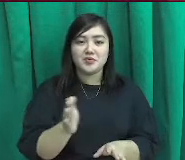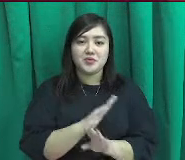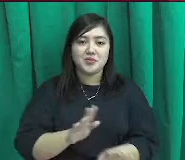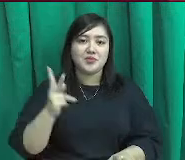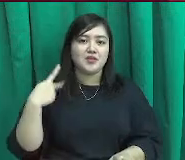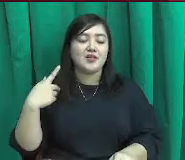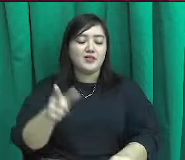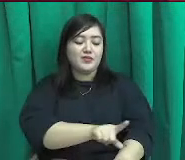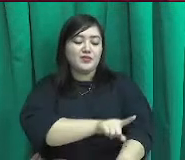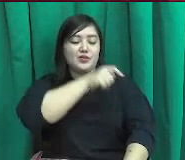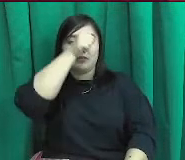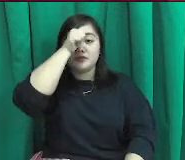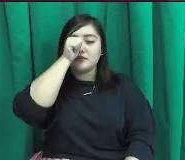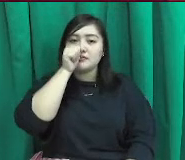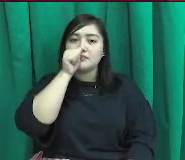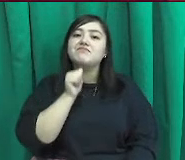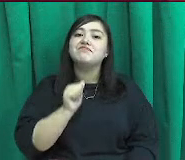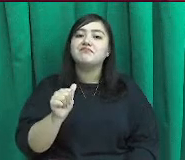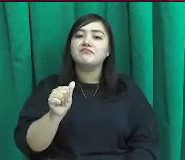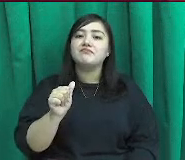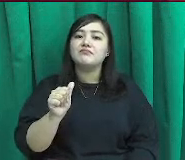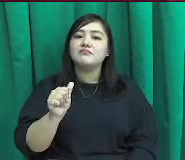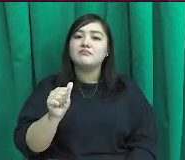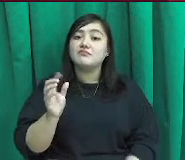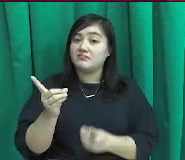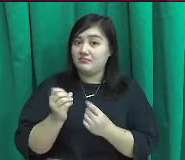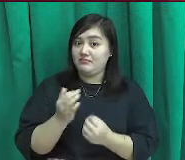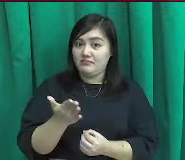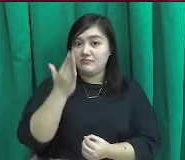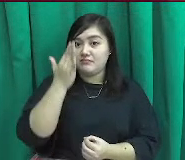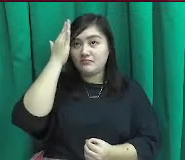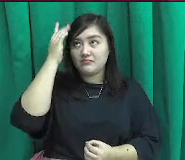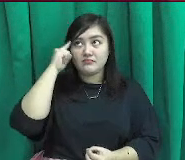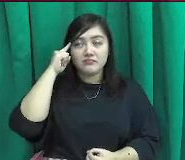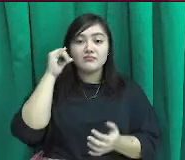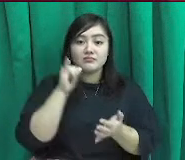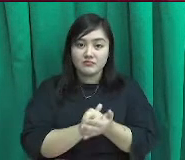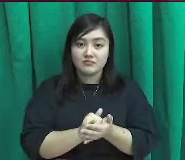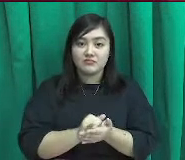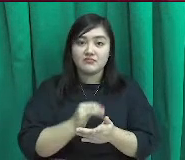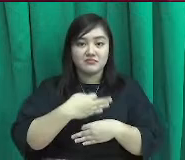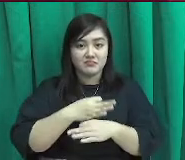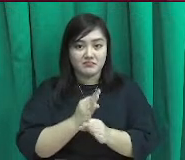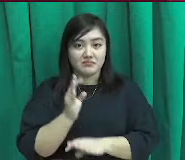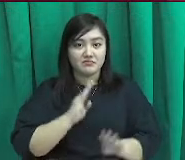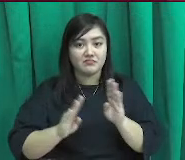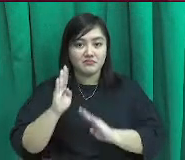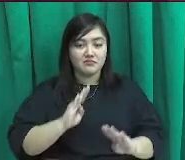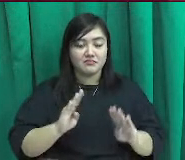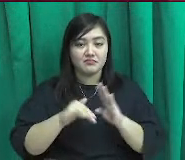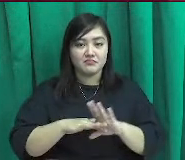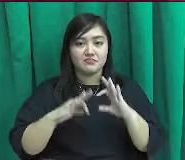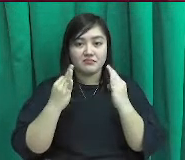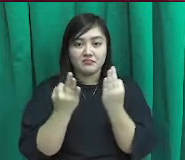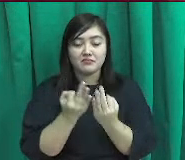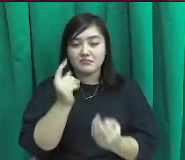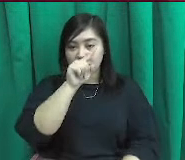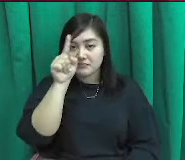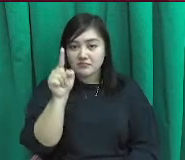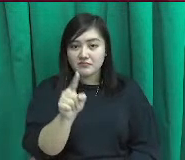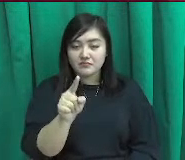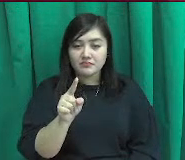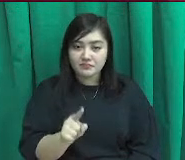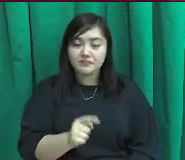makontrol. Do you think magkakaroon ng kaayusan sa loob ng tahanan? Mm-hmm. And yan po yung isang bagay na siyang aking